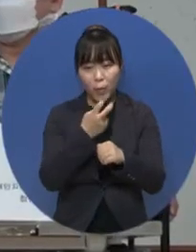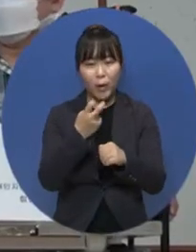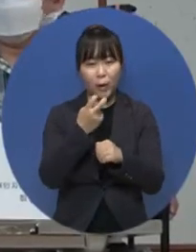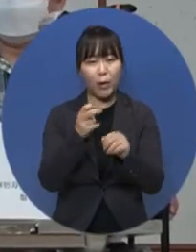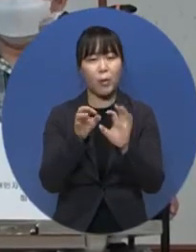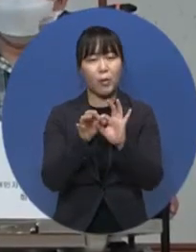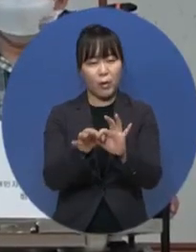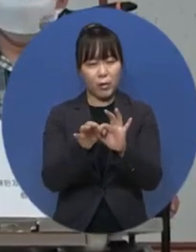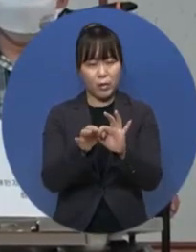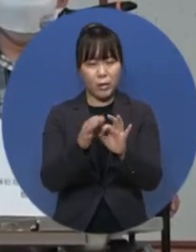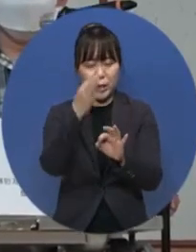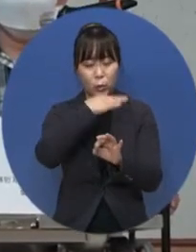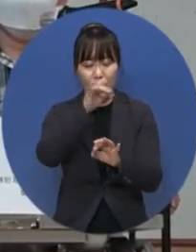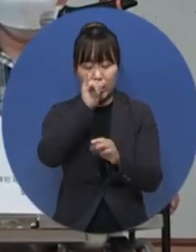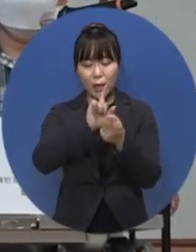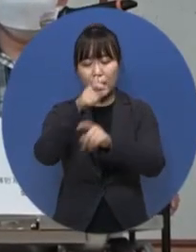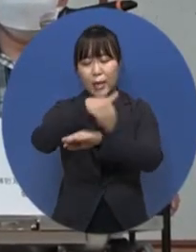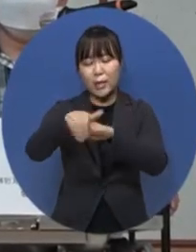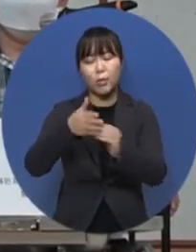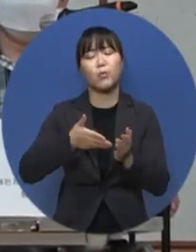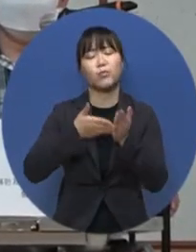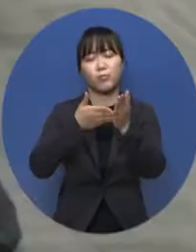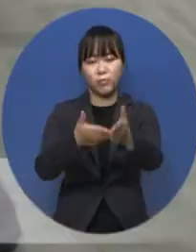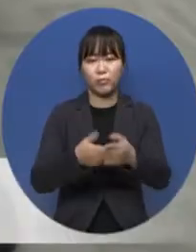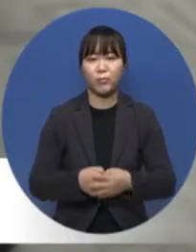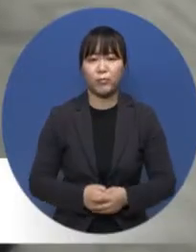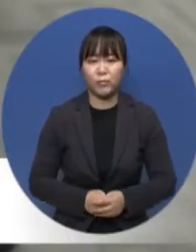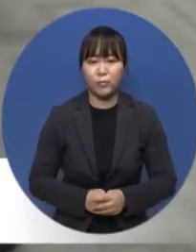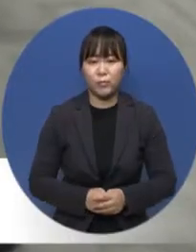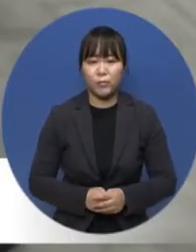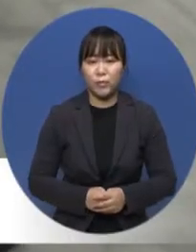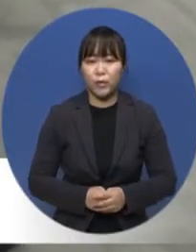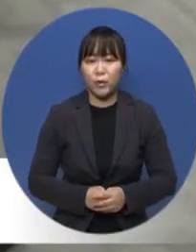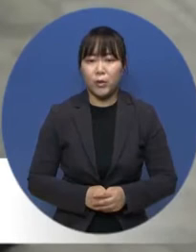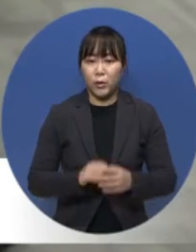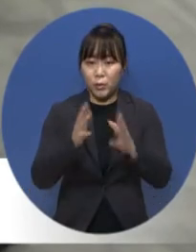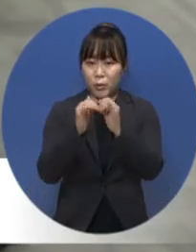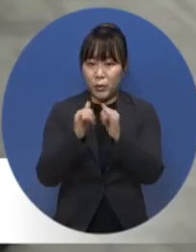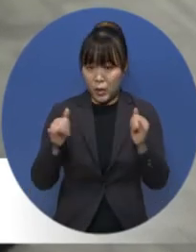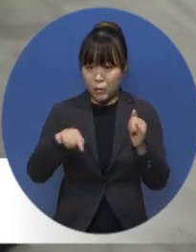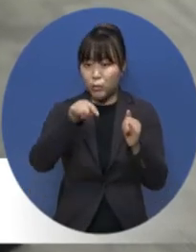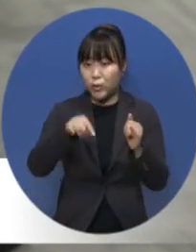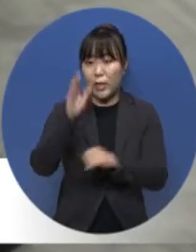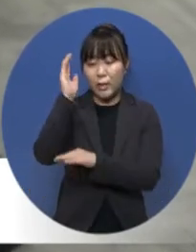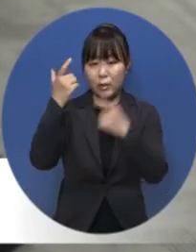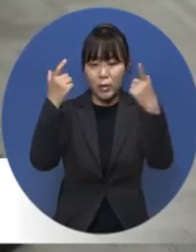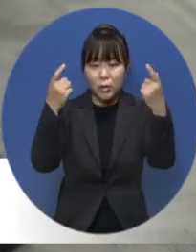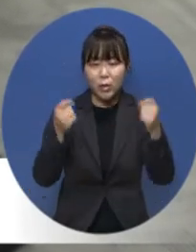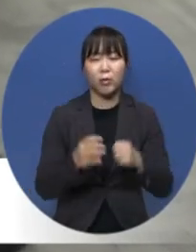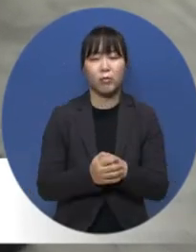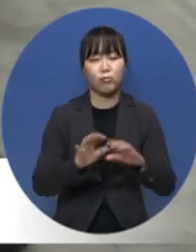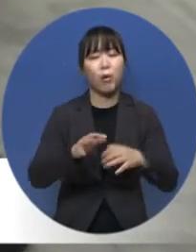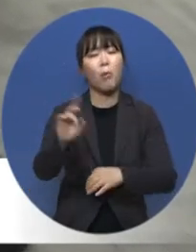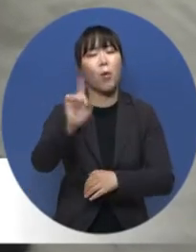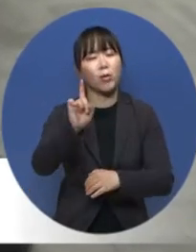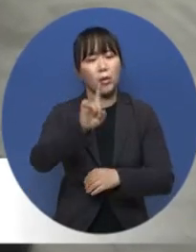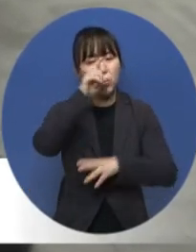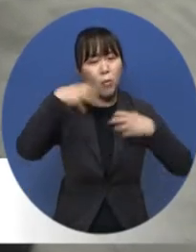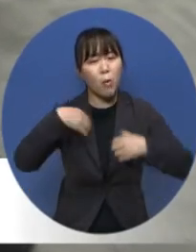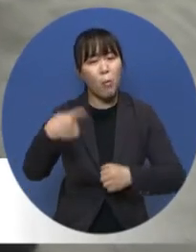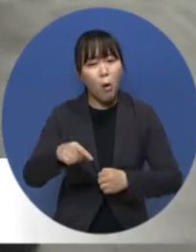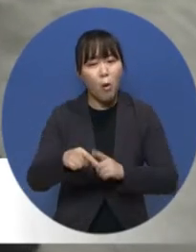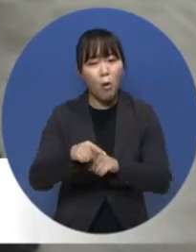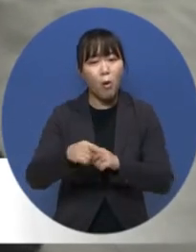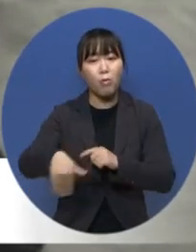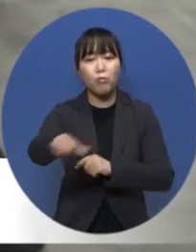대한 실효성 있는 대책도 요구되었습니다. 토론자분 중에 말씀을 하셨어요. 국가가 뭐하냐, 정부가 뭐하냐. 그래서 우리가